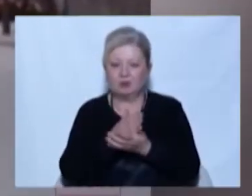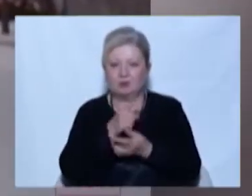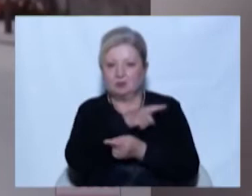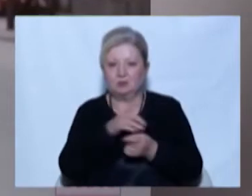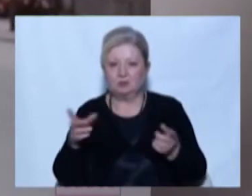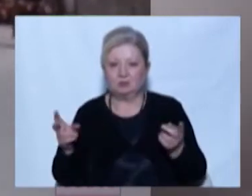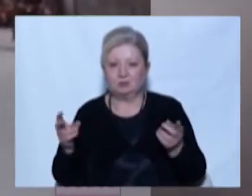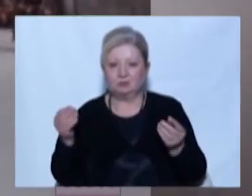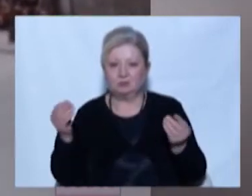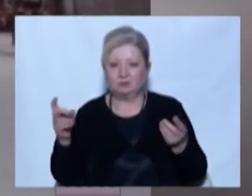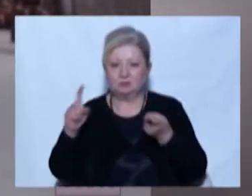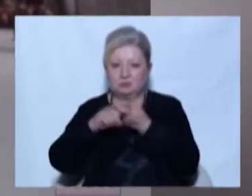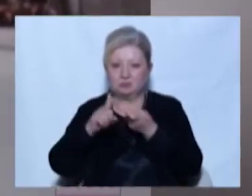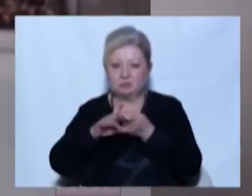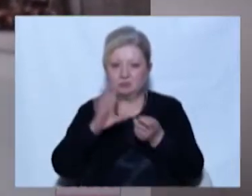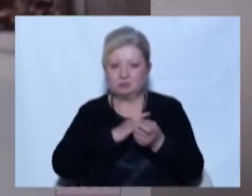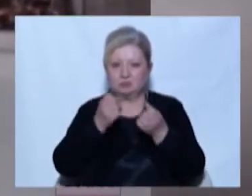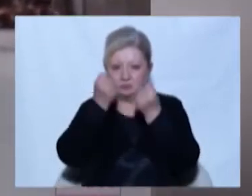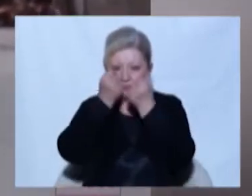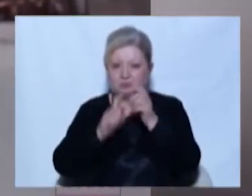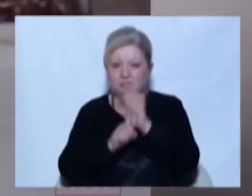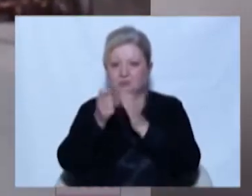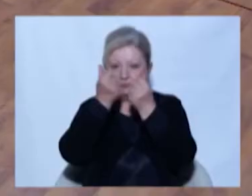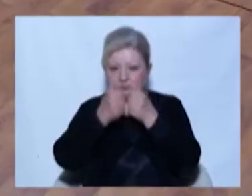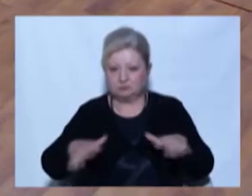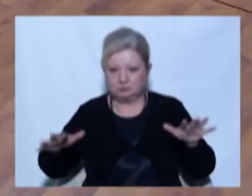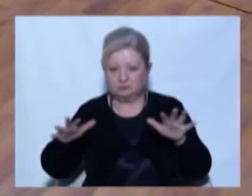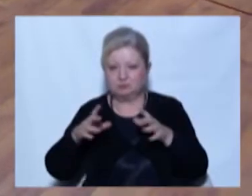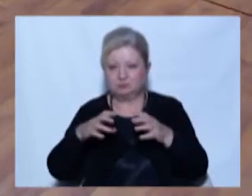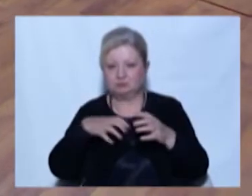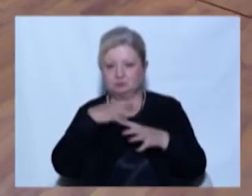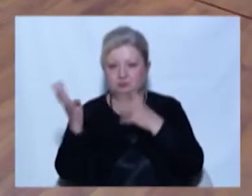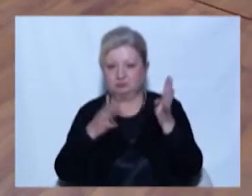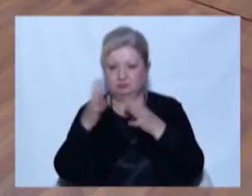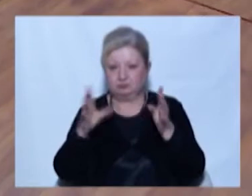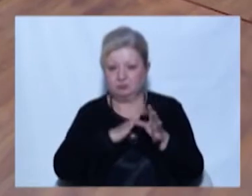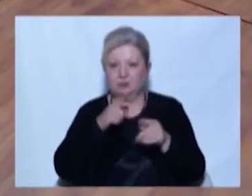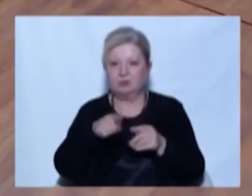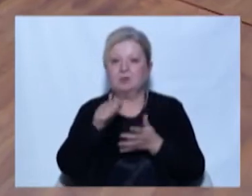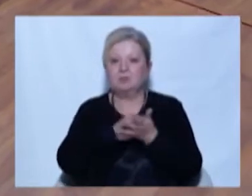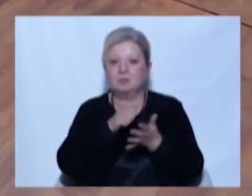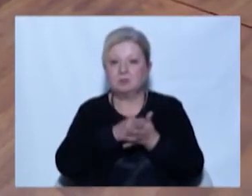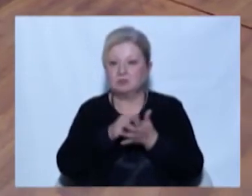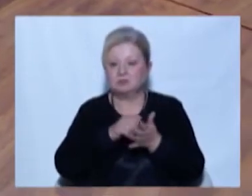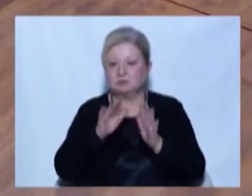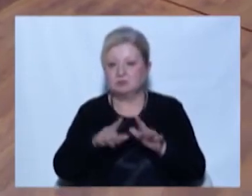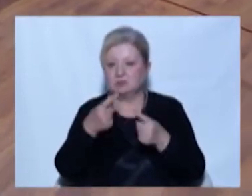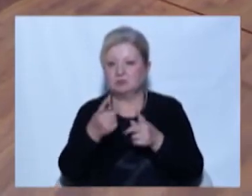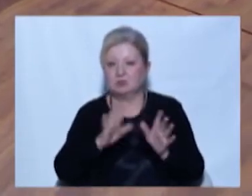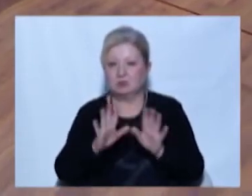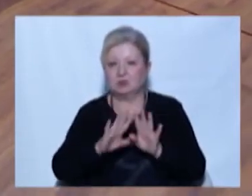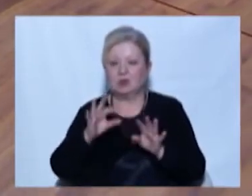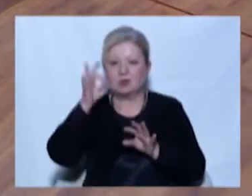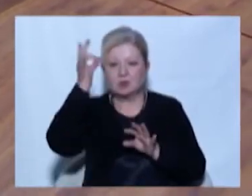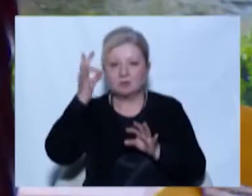მოკავშირეებს შორის განხეთქილების დასაწყისი. თავისთავად ცხადია, ეს არ იყო ერთადერთი მიზეზი. გერმანია ფაქტიურად საბაბი გახდა მოკავშირეებსა და